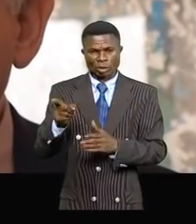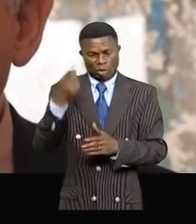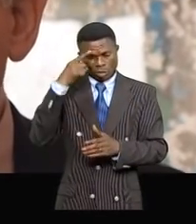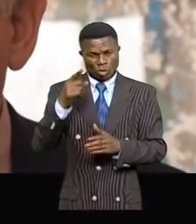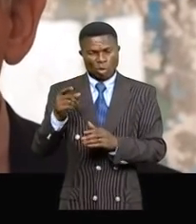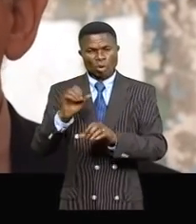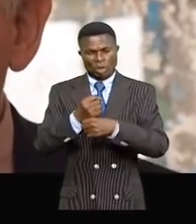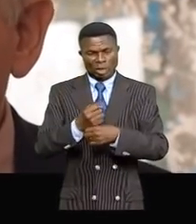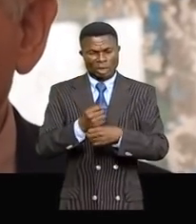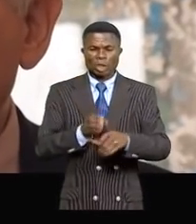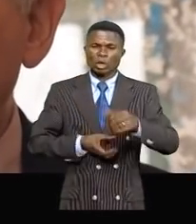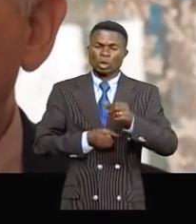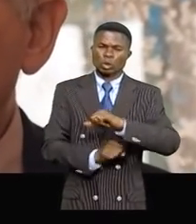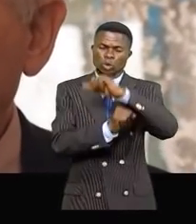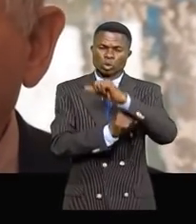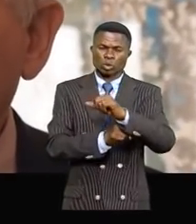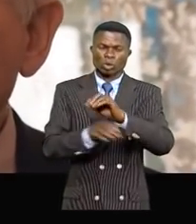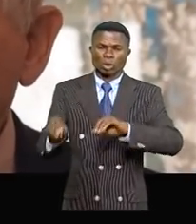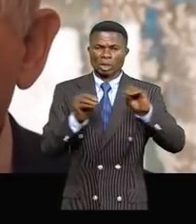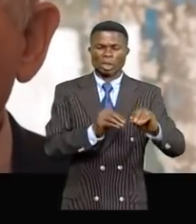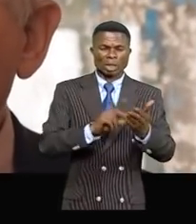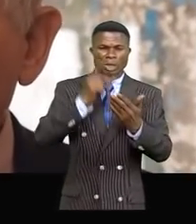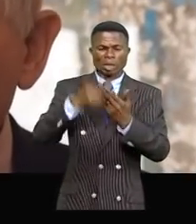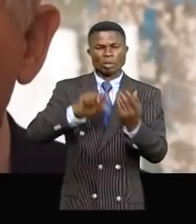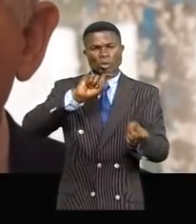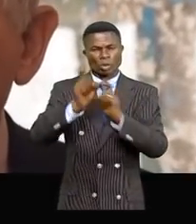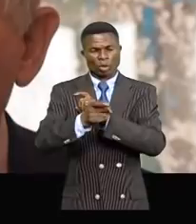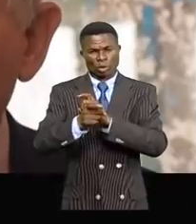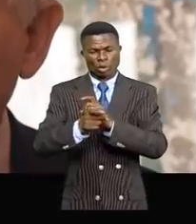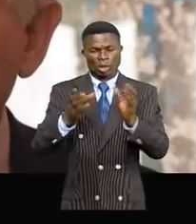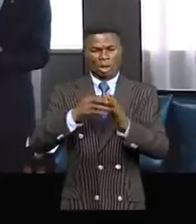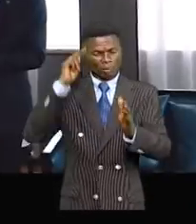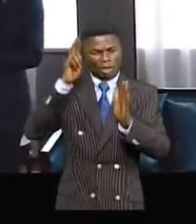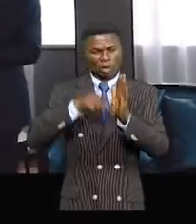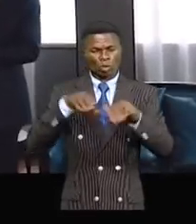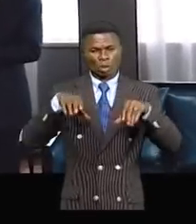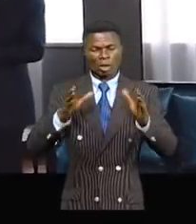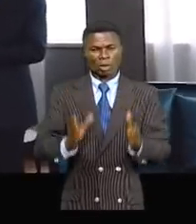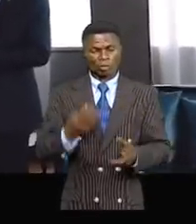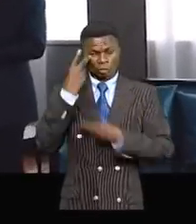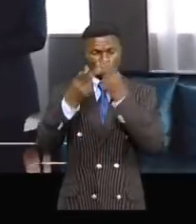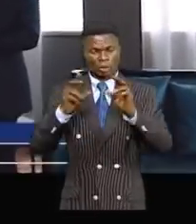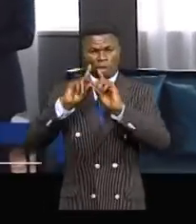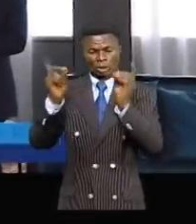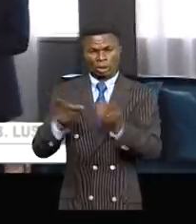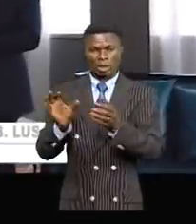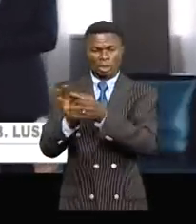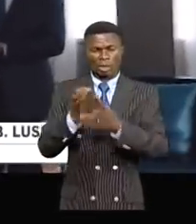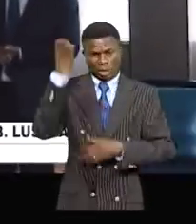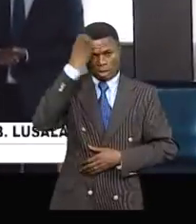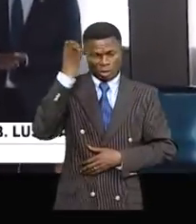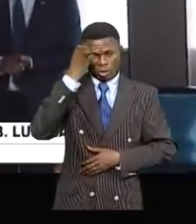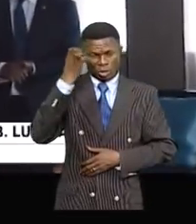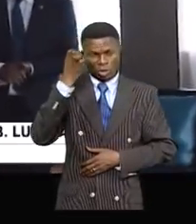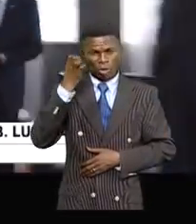mettre en place, pour appuyer la mise en place d'un programme de réforme par le gouvernement congolais. Cette visite de la délégation de l'Union européenne a